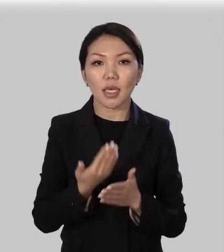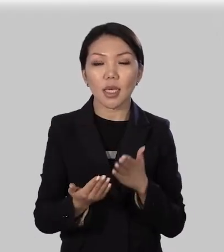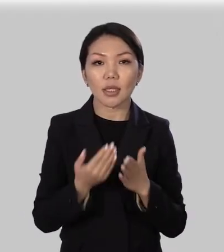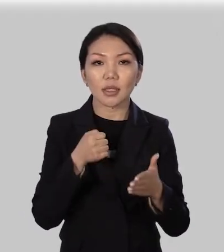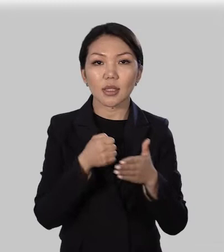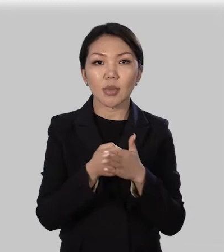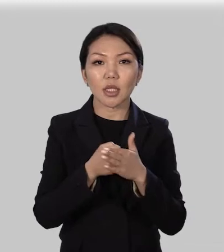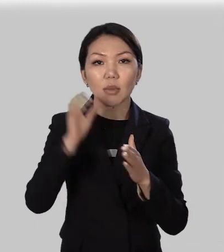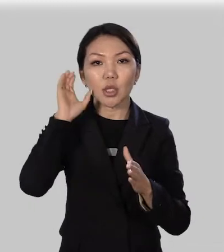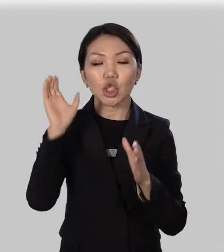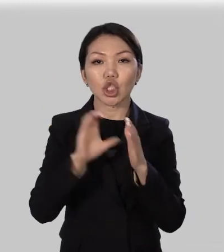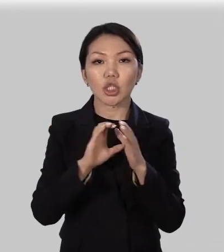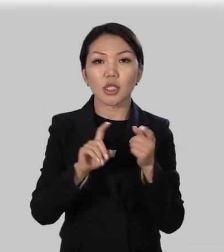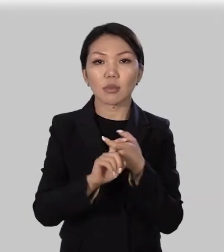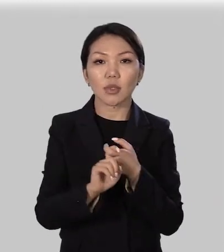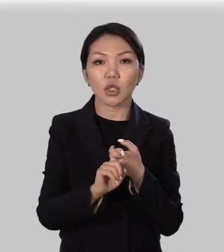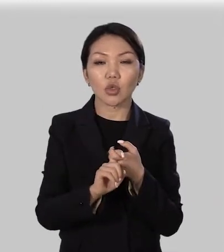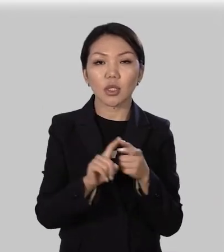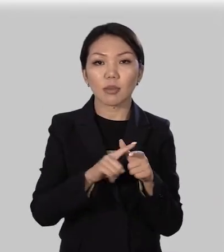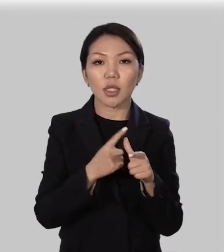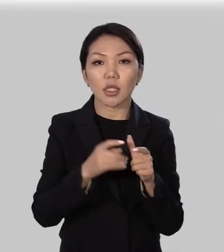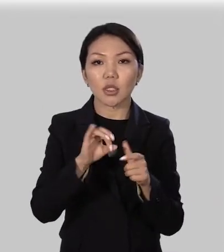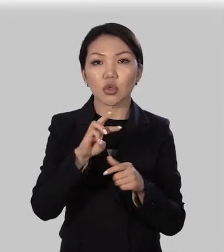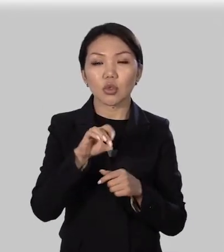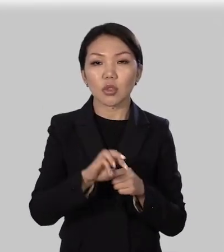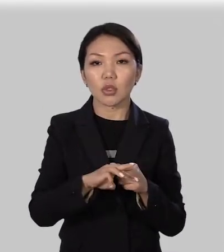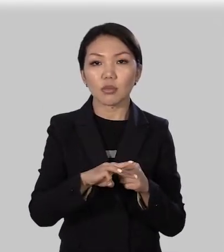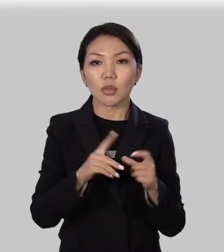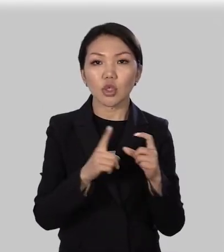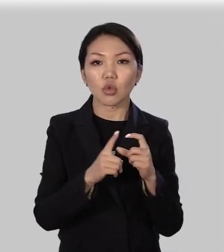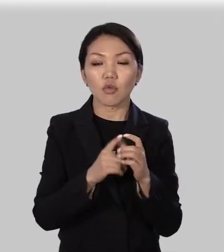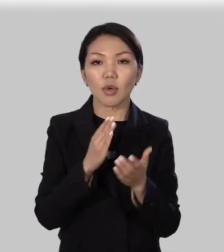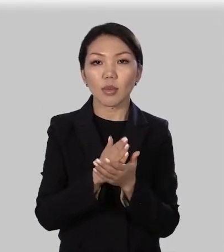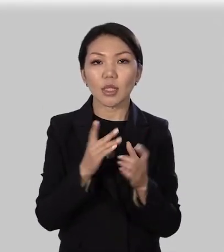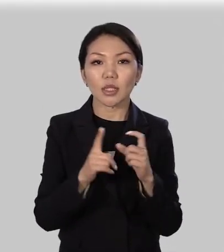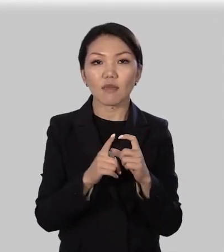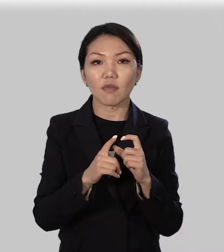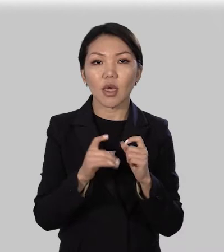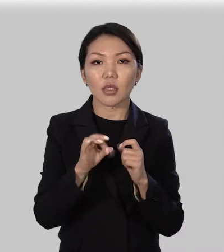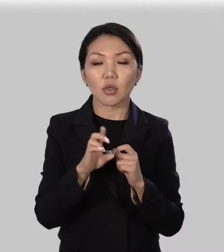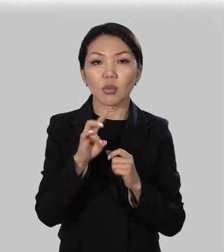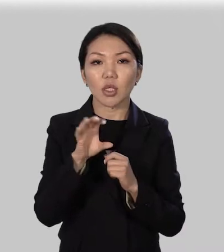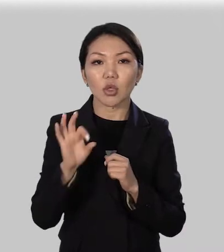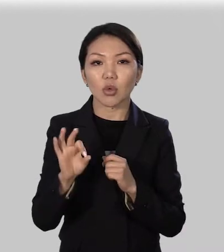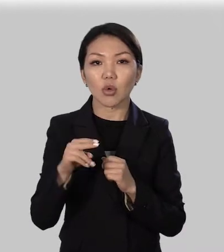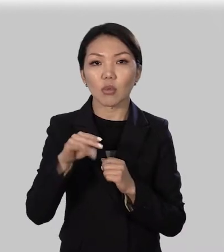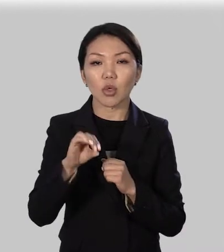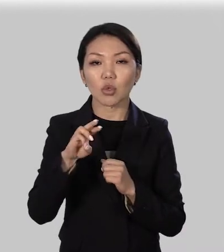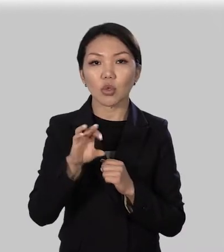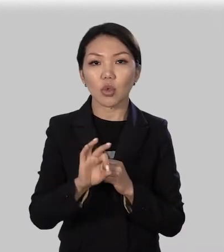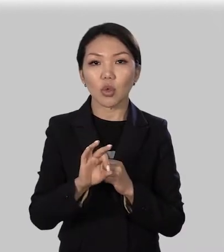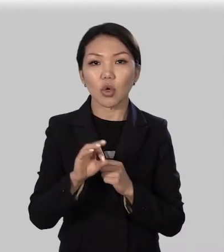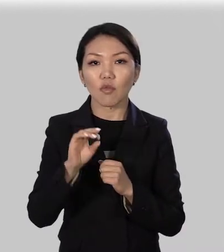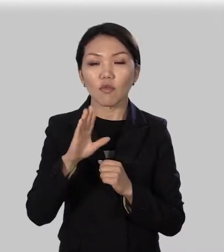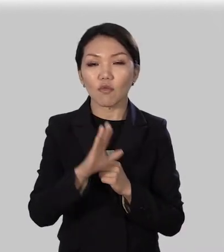Если перед подчинительным союзом или союзным словом стоят слова «особенно», «просто», «в частности»,